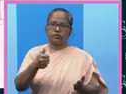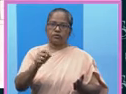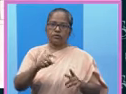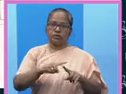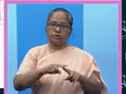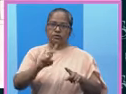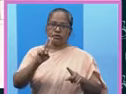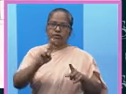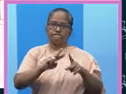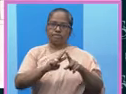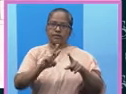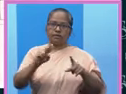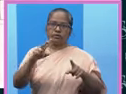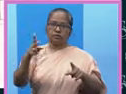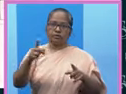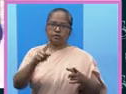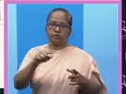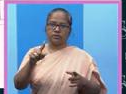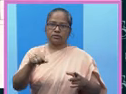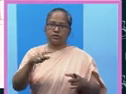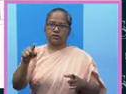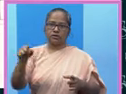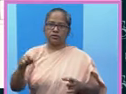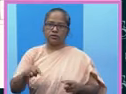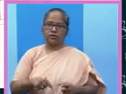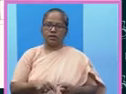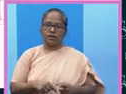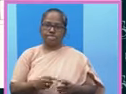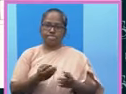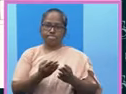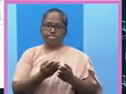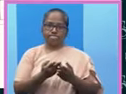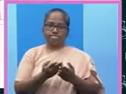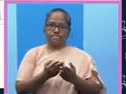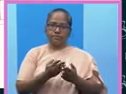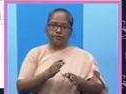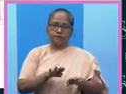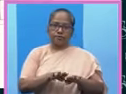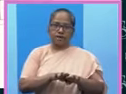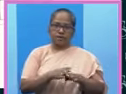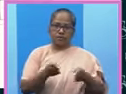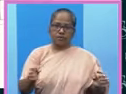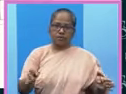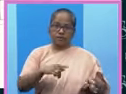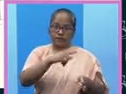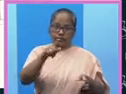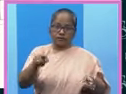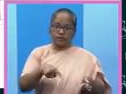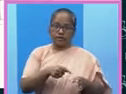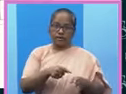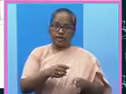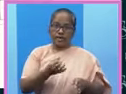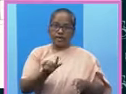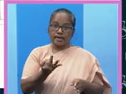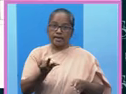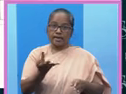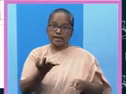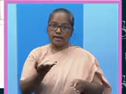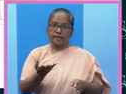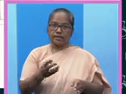ஸ்கொயர், 360 டிகிரிக்கு தீட்டா டிகிரி இன்ட்டு பையார் ஸ்கொயர். அந்த சம அளவுள்ள வட்டக்கோண பகுதிகளின் அந்த